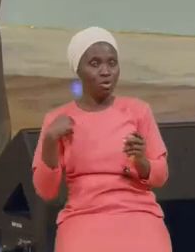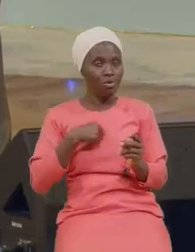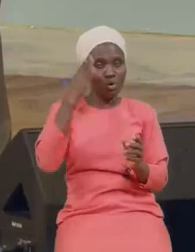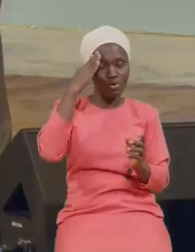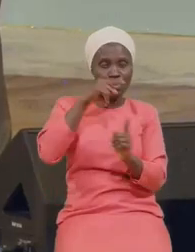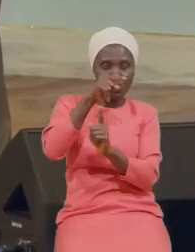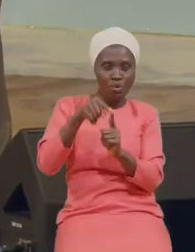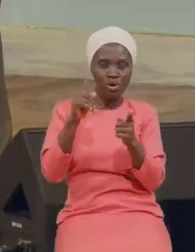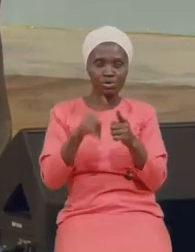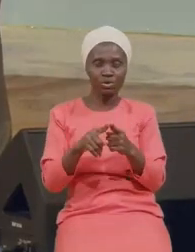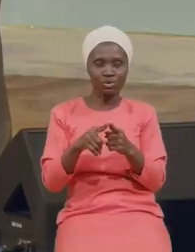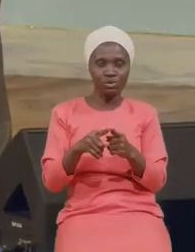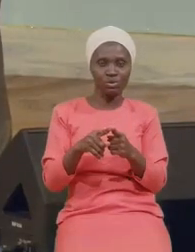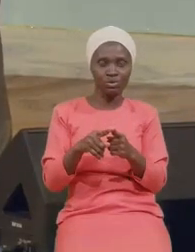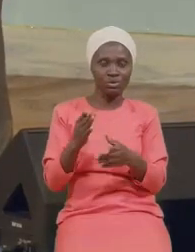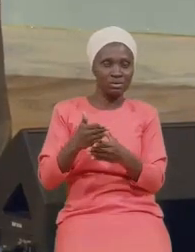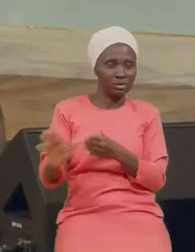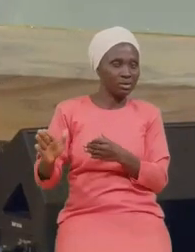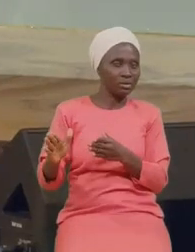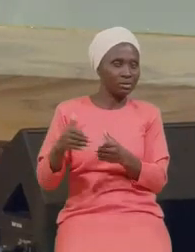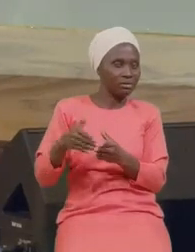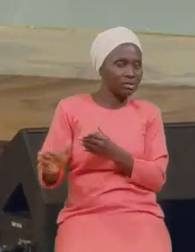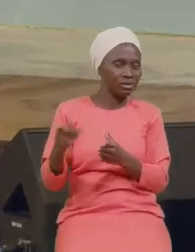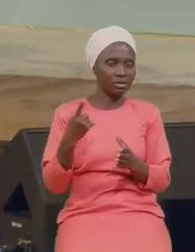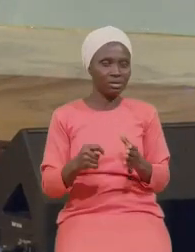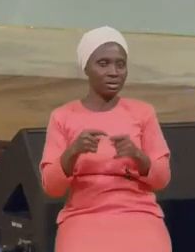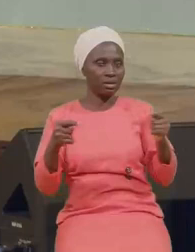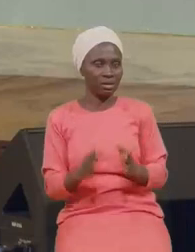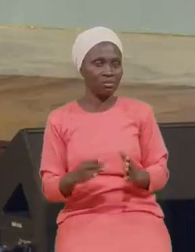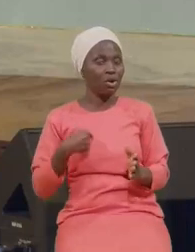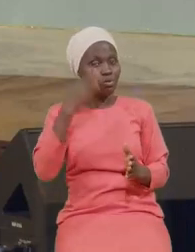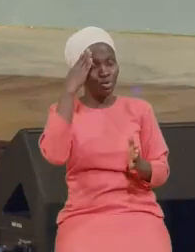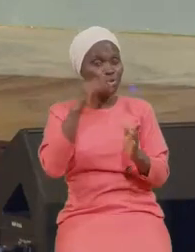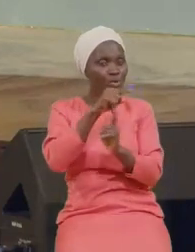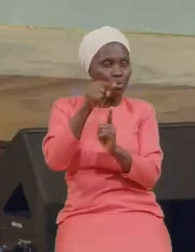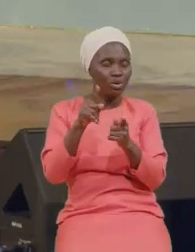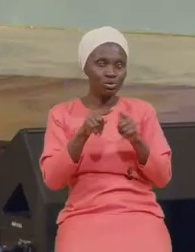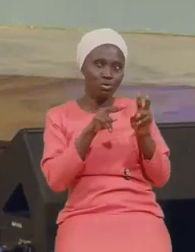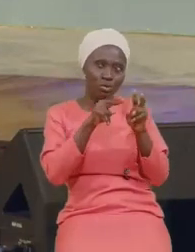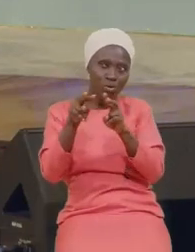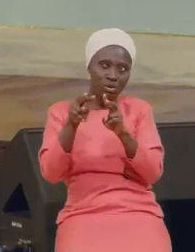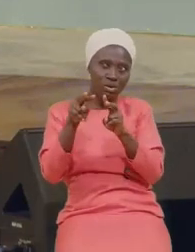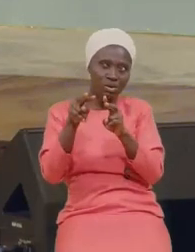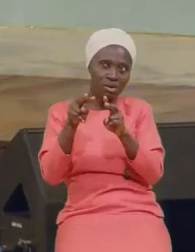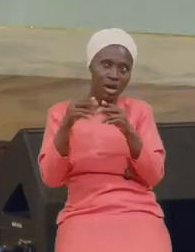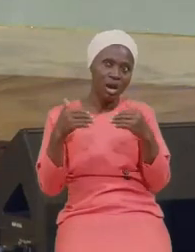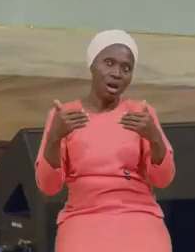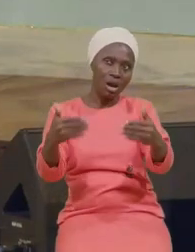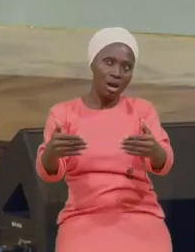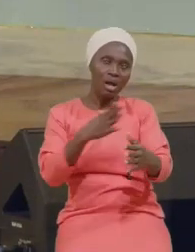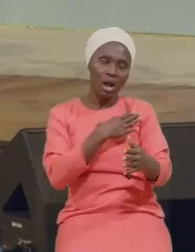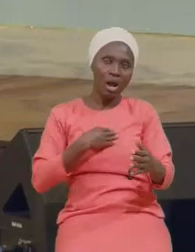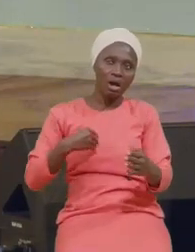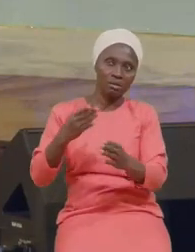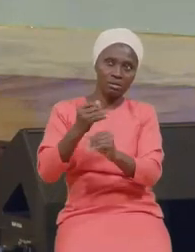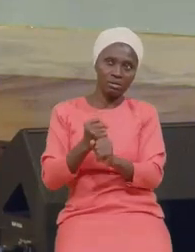qu'en résister à l'ennemi nous savons qu'en fait le pas en avant saisir et prendre ce que